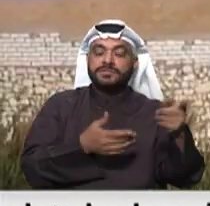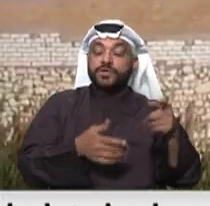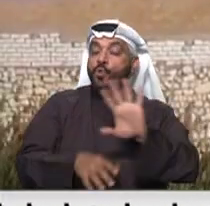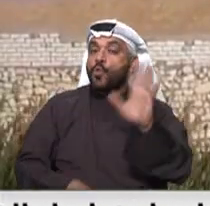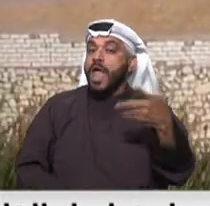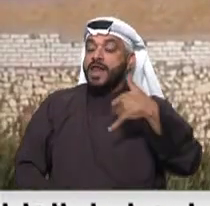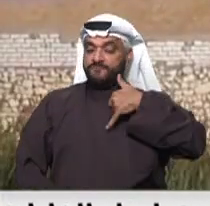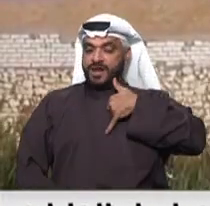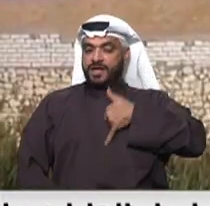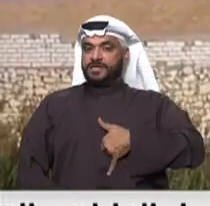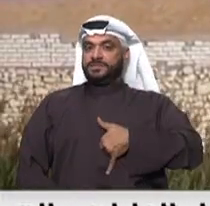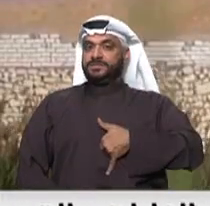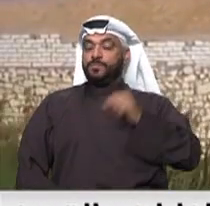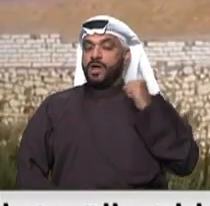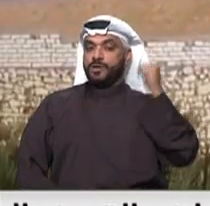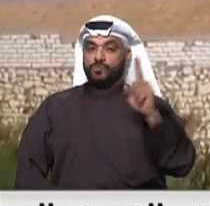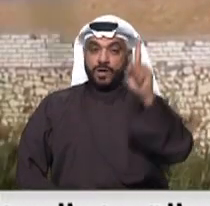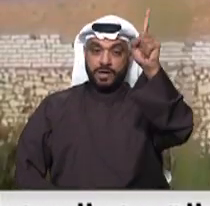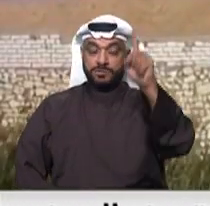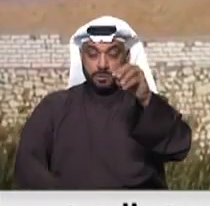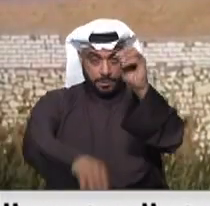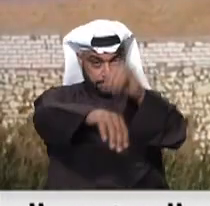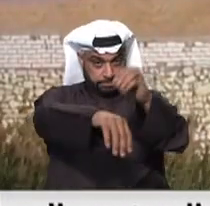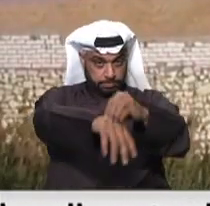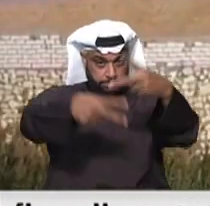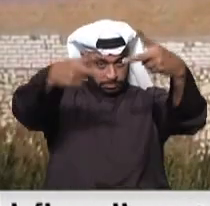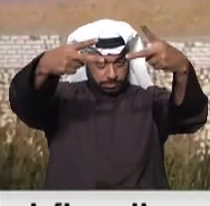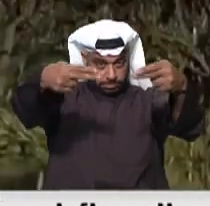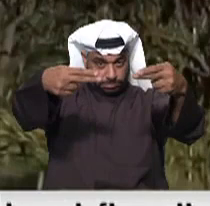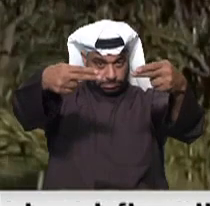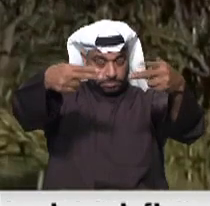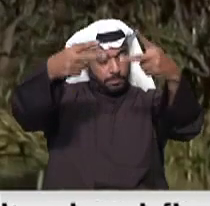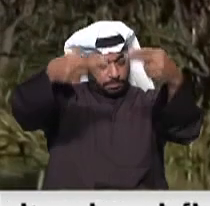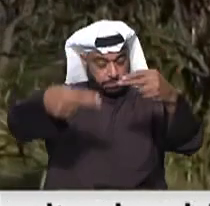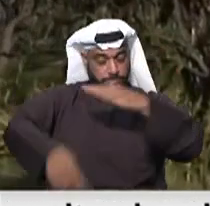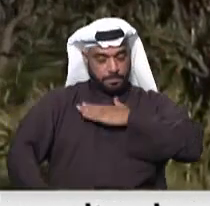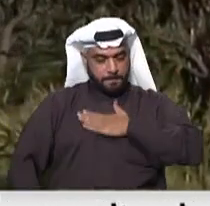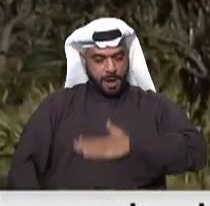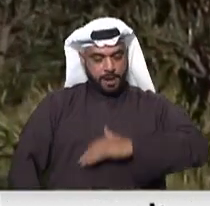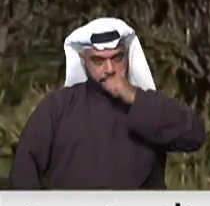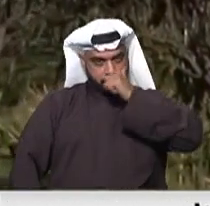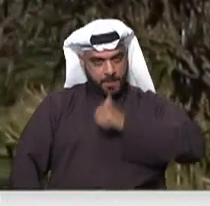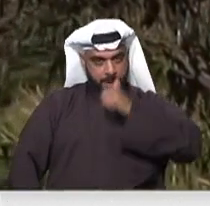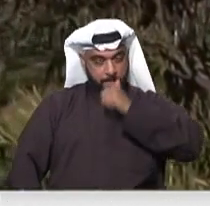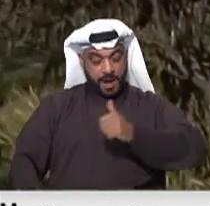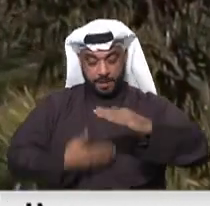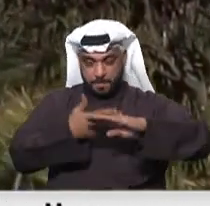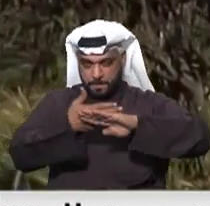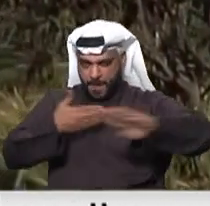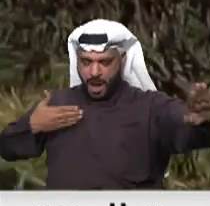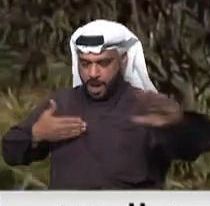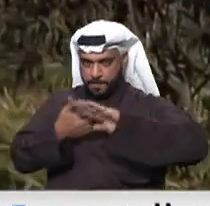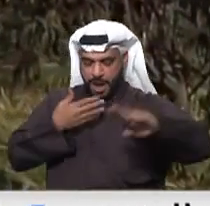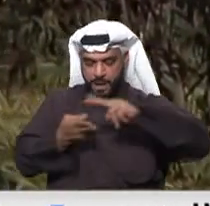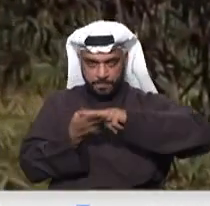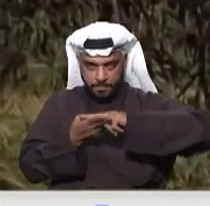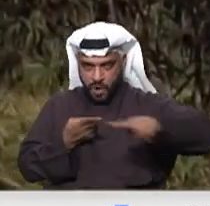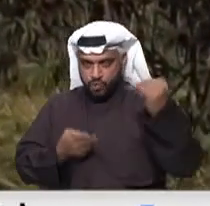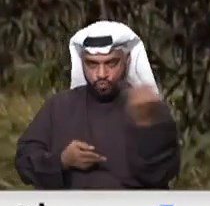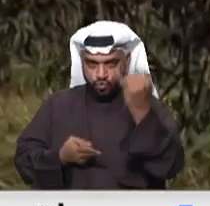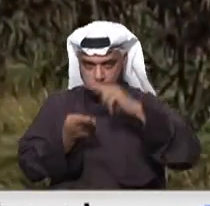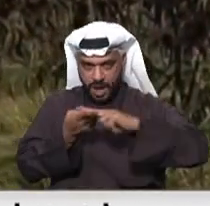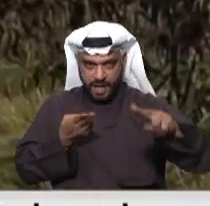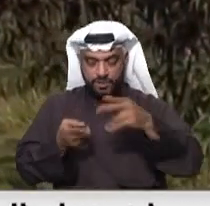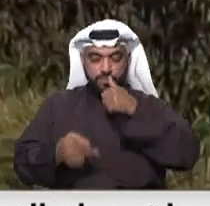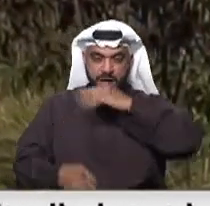الحوثيين، داعية إلى التزام الهدوء وضبط النفس وتجنب اتساع نطاق الصراع في البحر